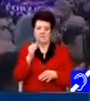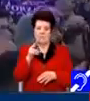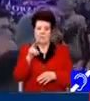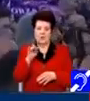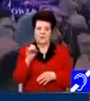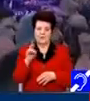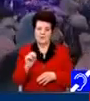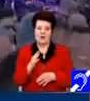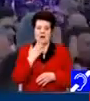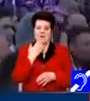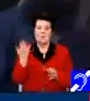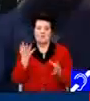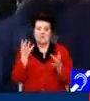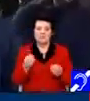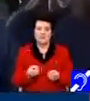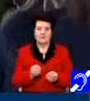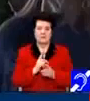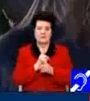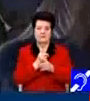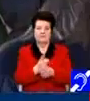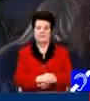aducă un ultim omagiu lui Davide.